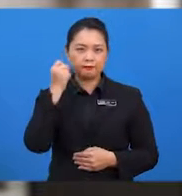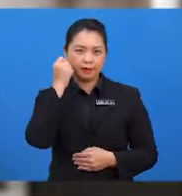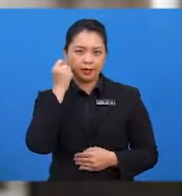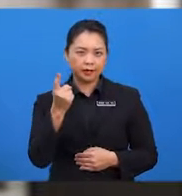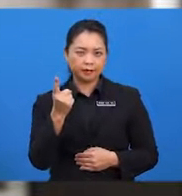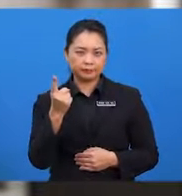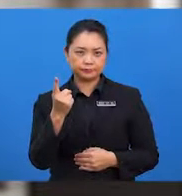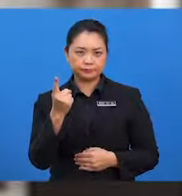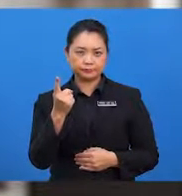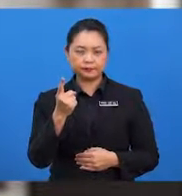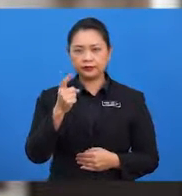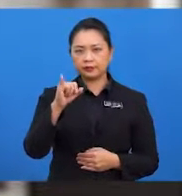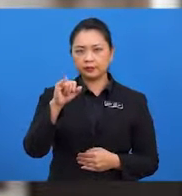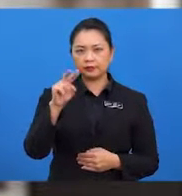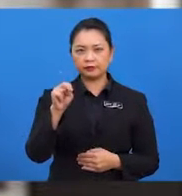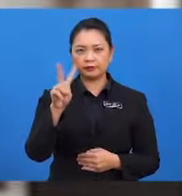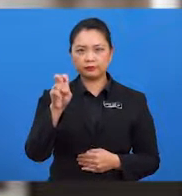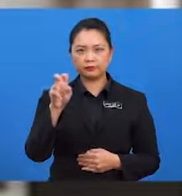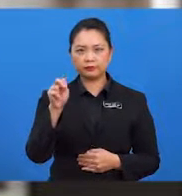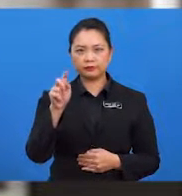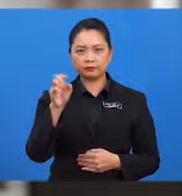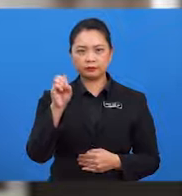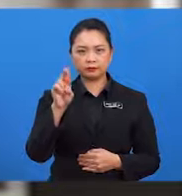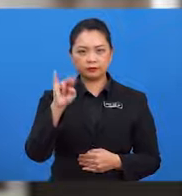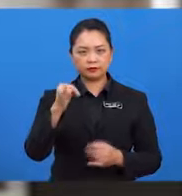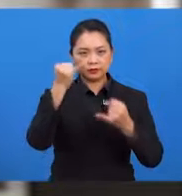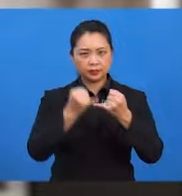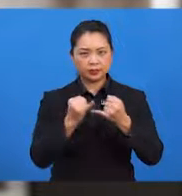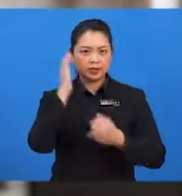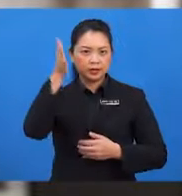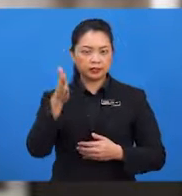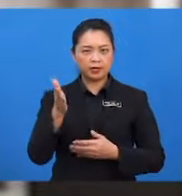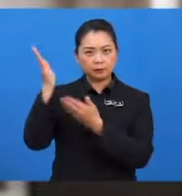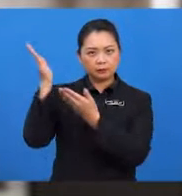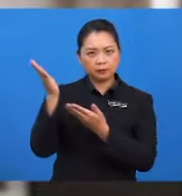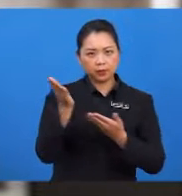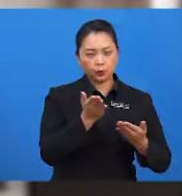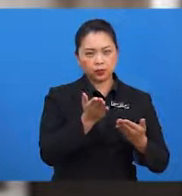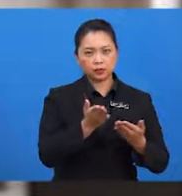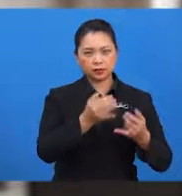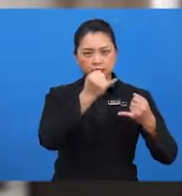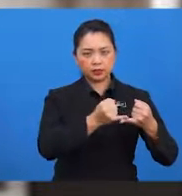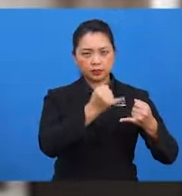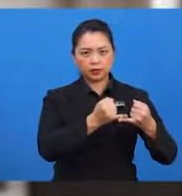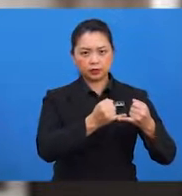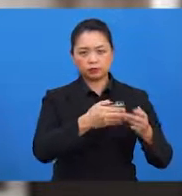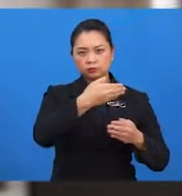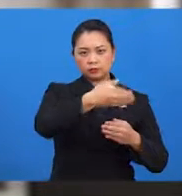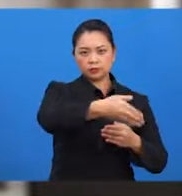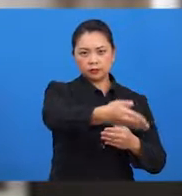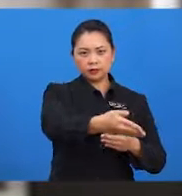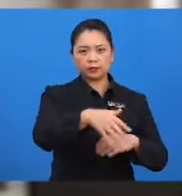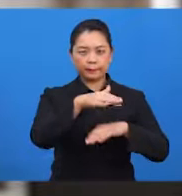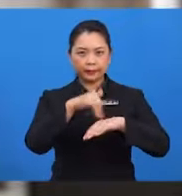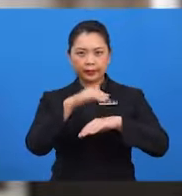fahamkan, inventory akhir ini akan dibawa ke tempoh perakaunan berikutnya dan